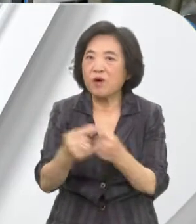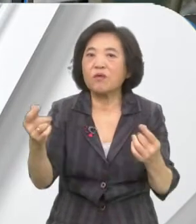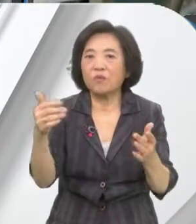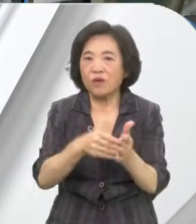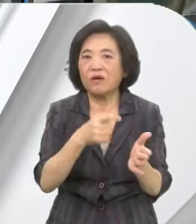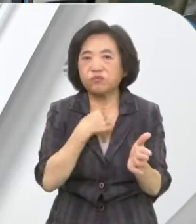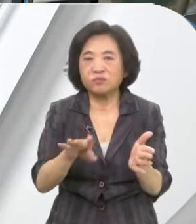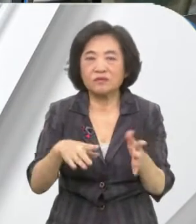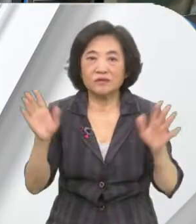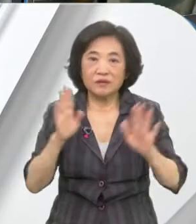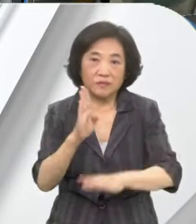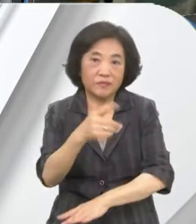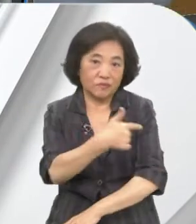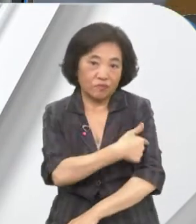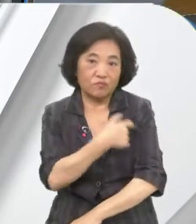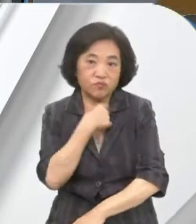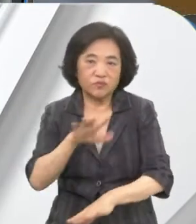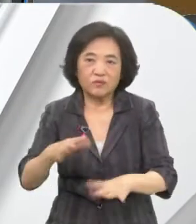BNT